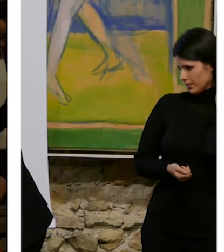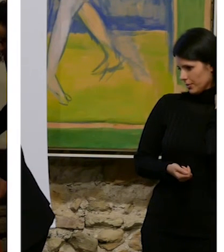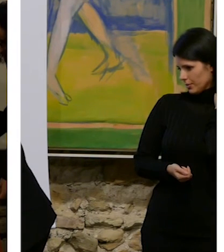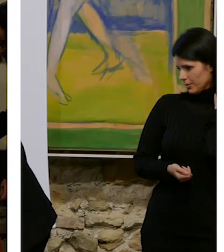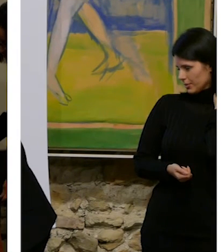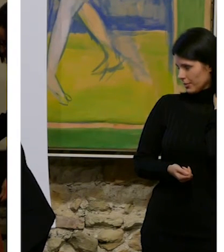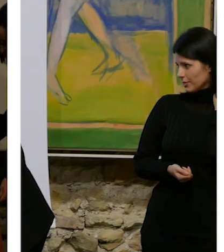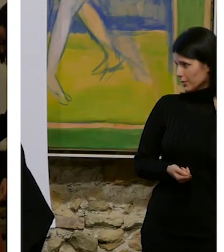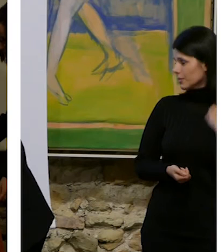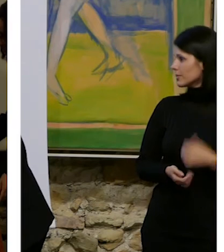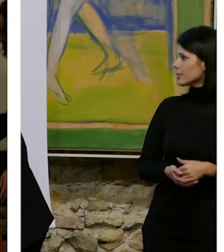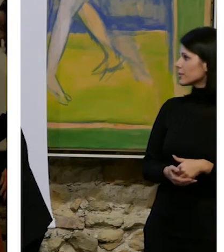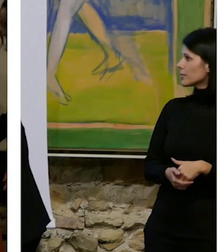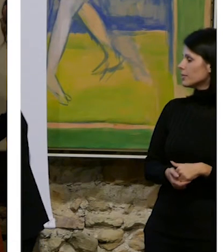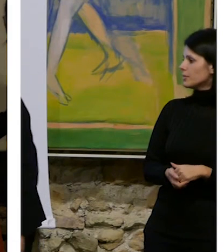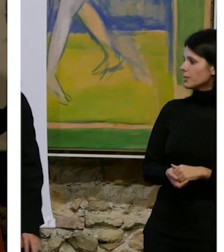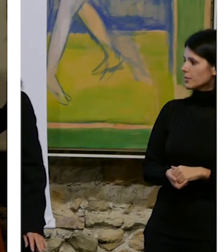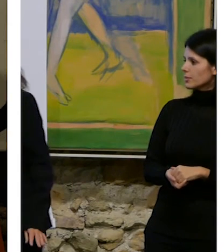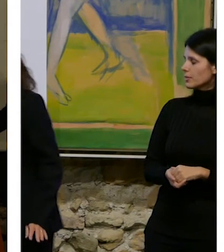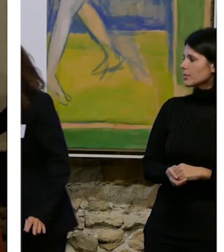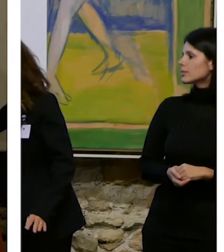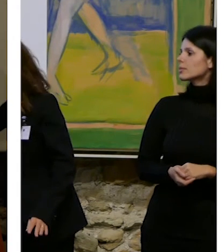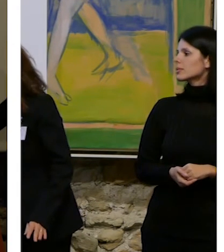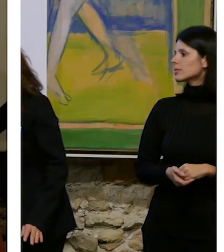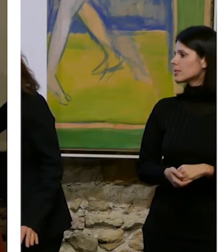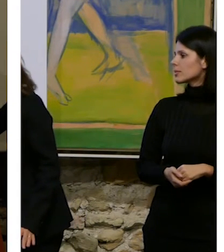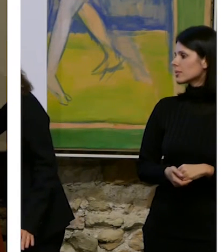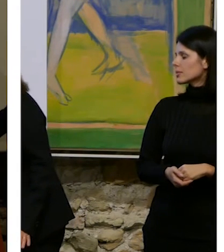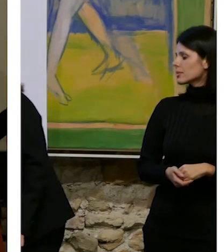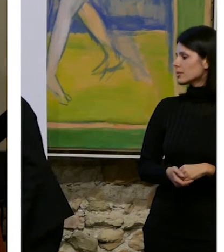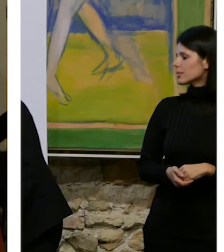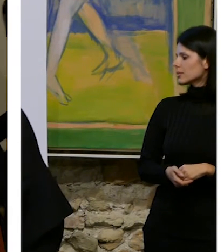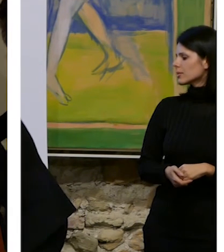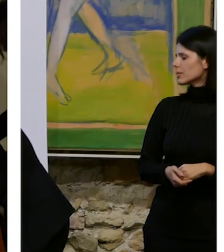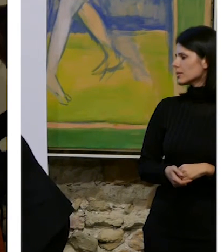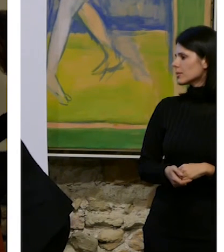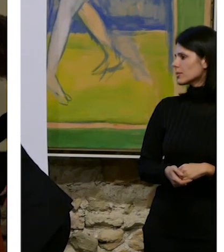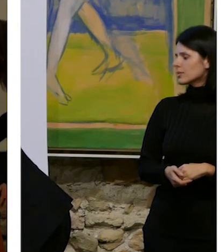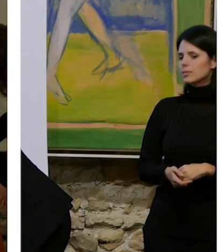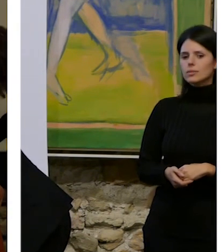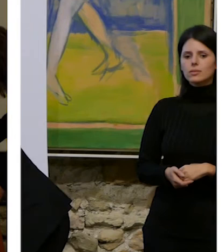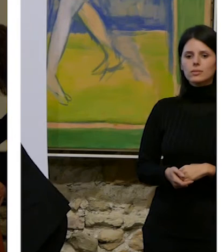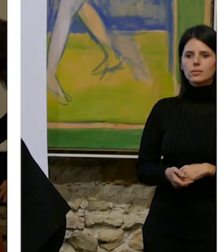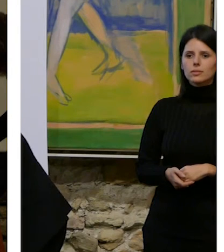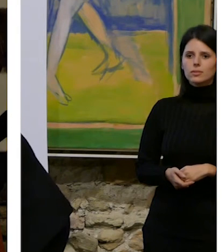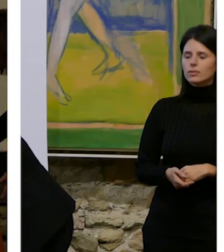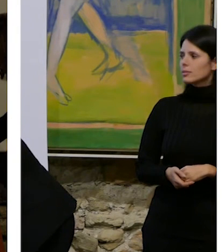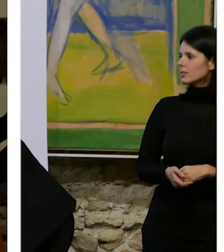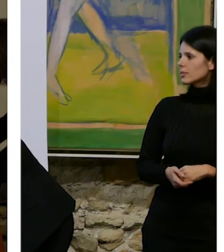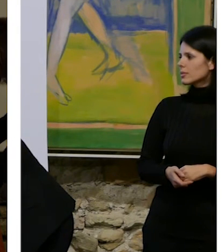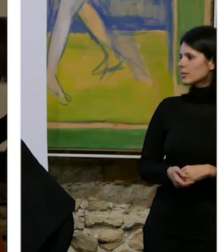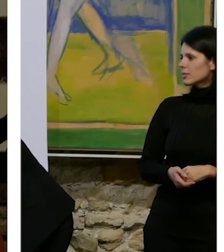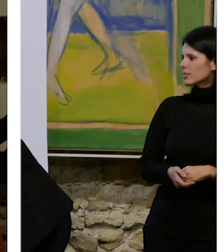ecco. Ciao Daniela. Bene, bene. Sì. Vogliamo, vuoi dire